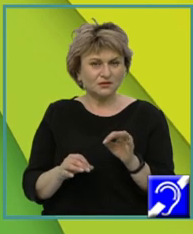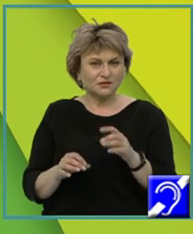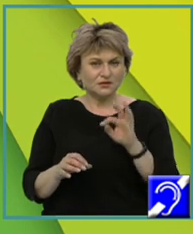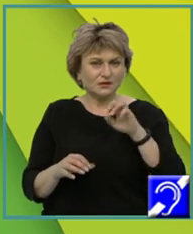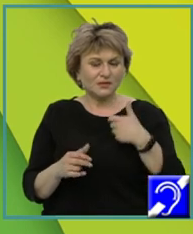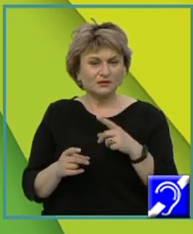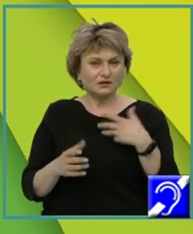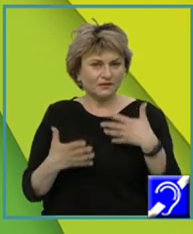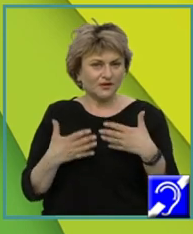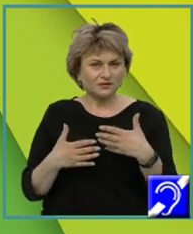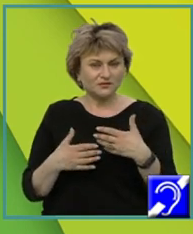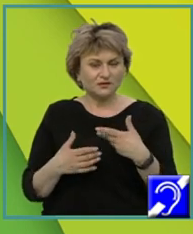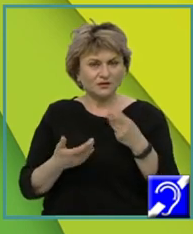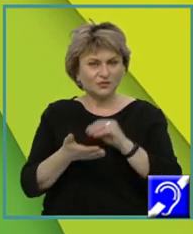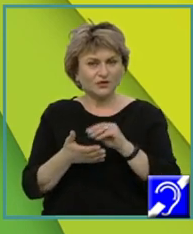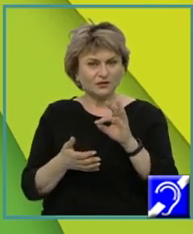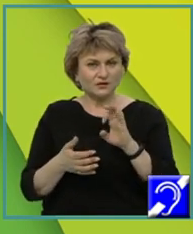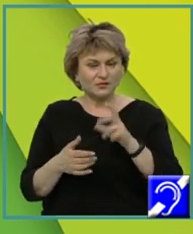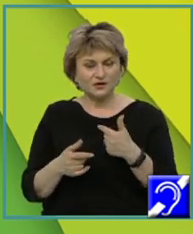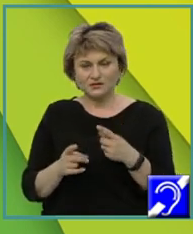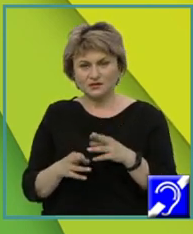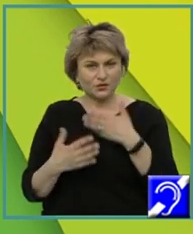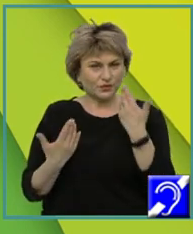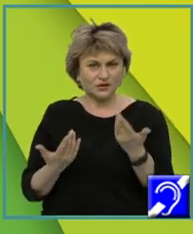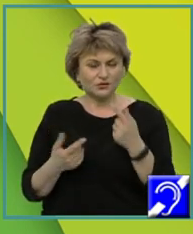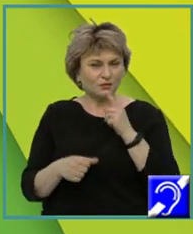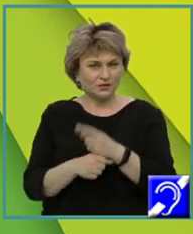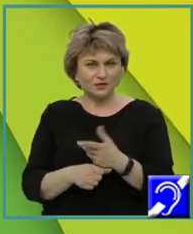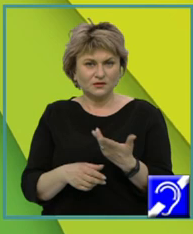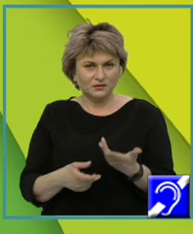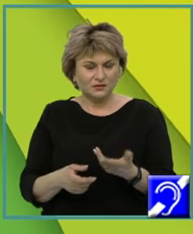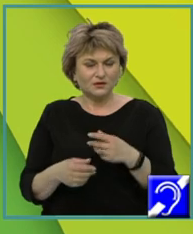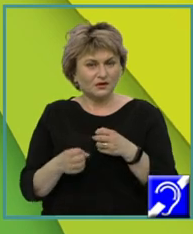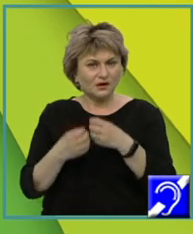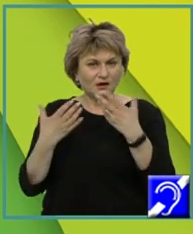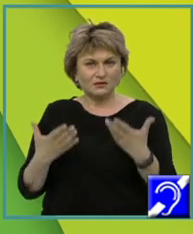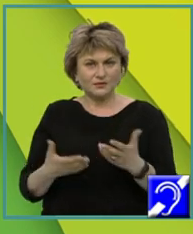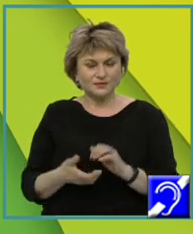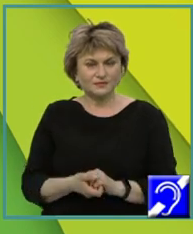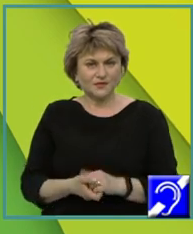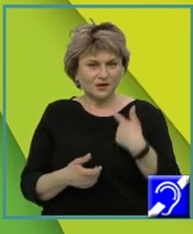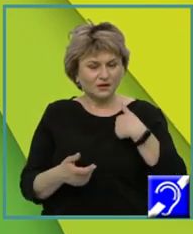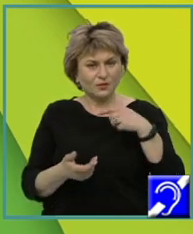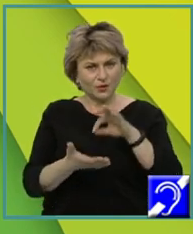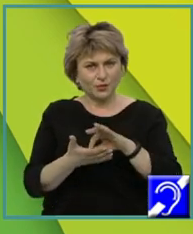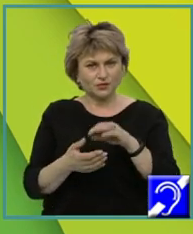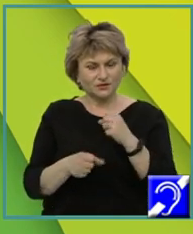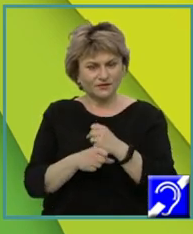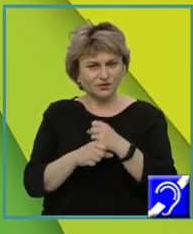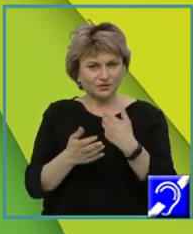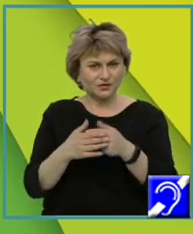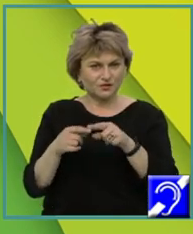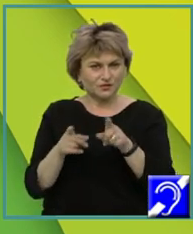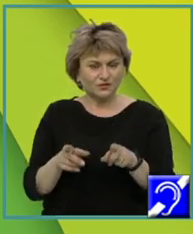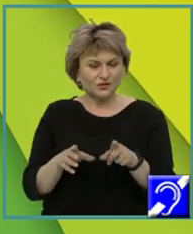care Sună ca o temă dar nu este obligatorie Evident va propune să realizați pentru